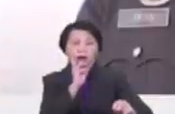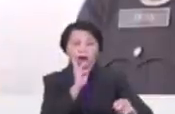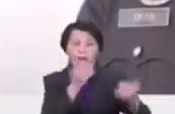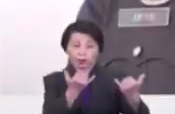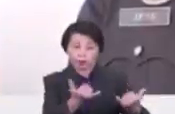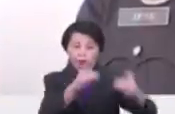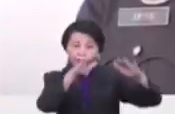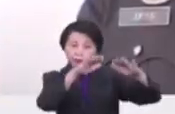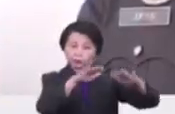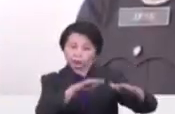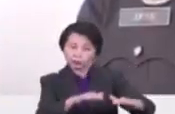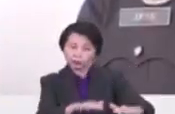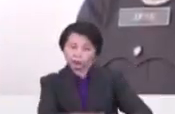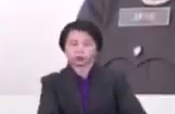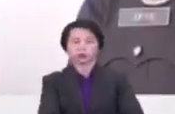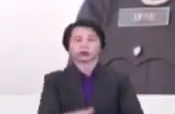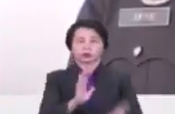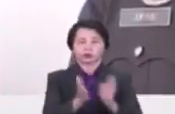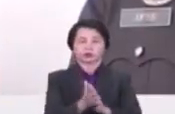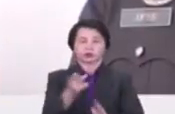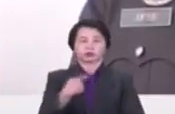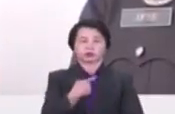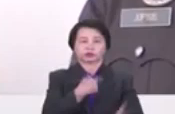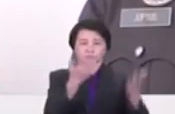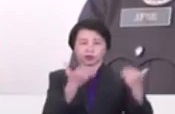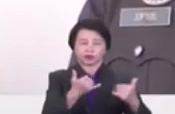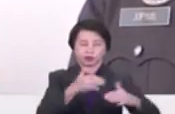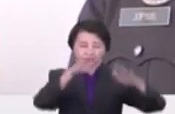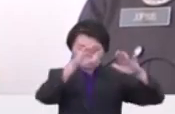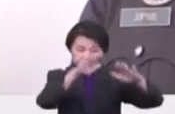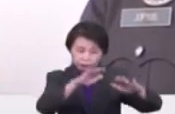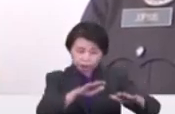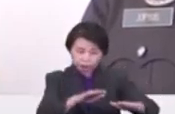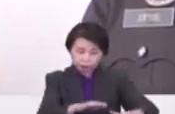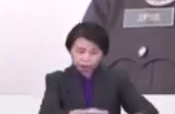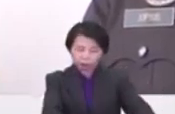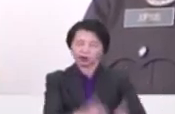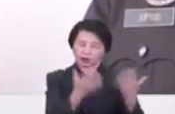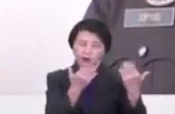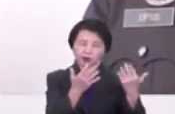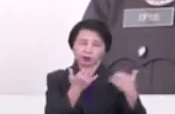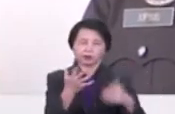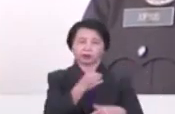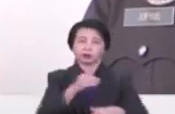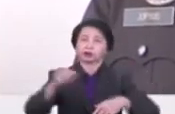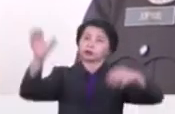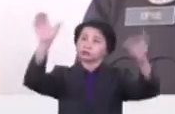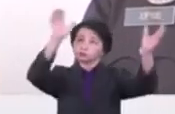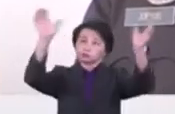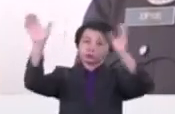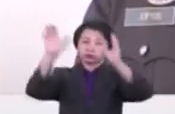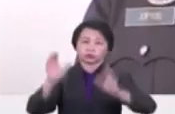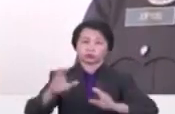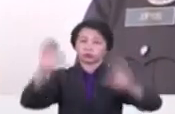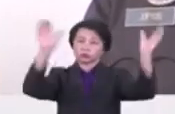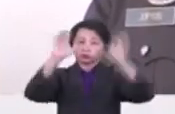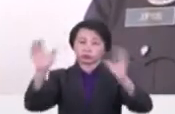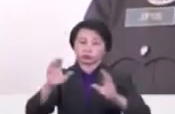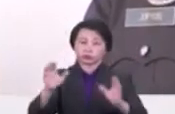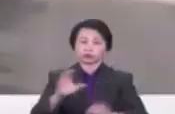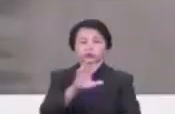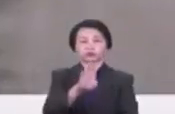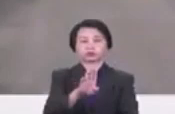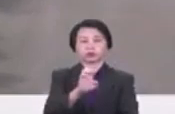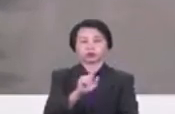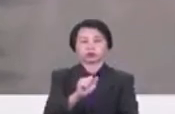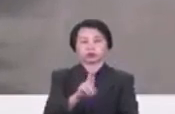masa ni. Jadi kita harapkan tren penurunan ini akan berterusan dan cuaca pun di daerah Beaufort sekarang